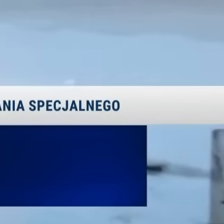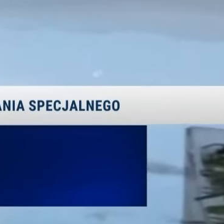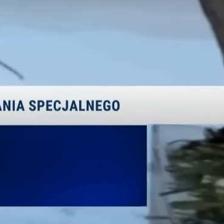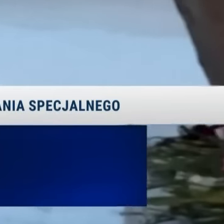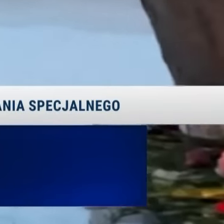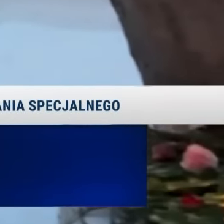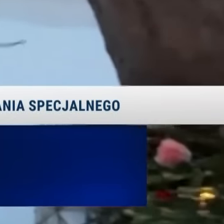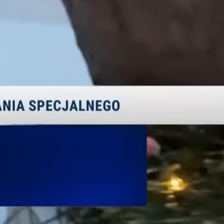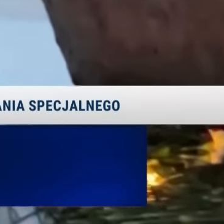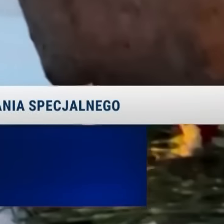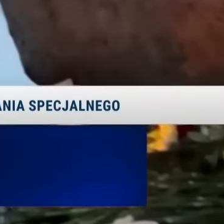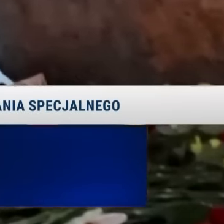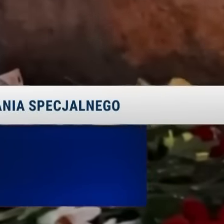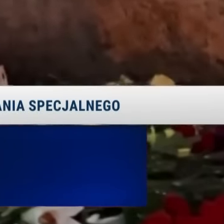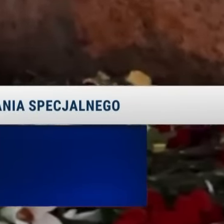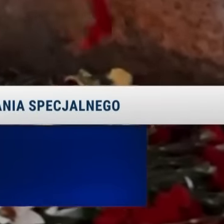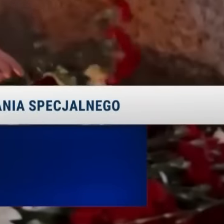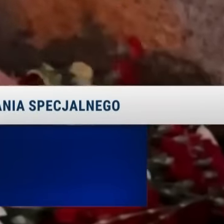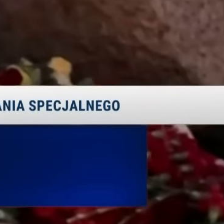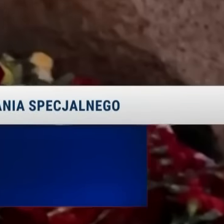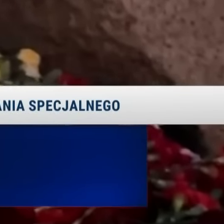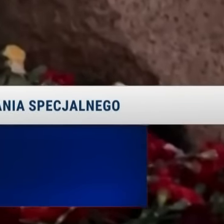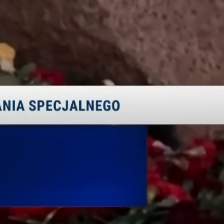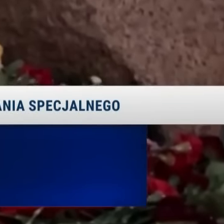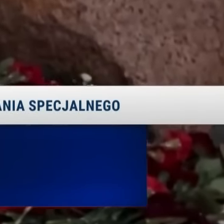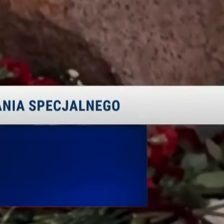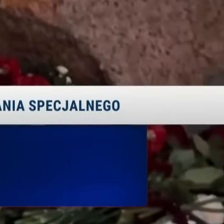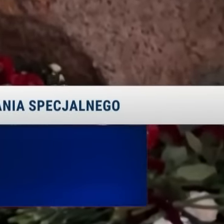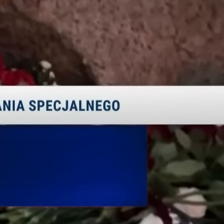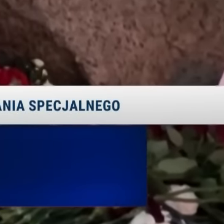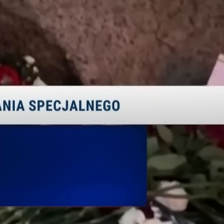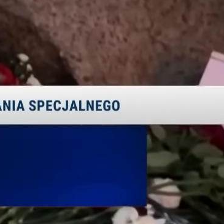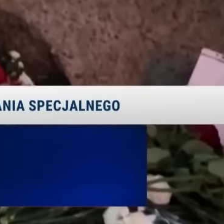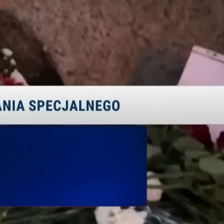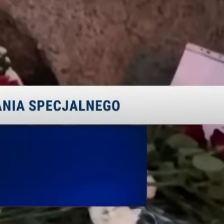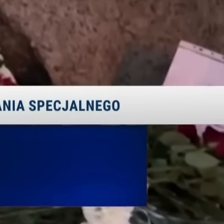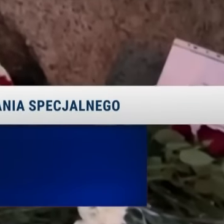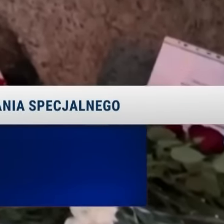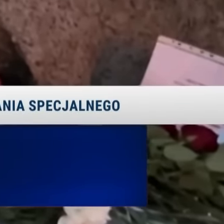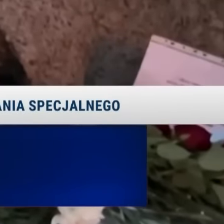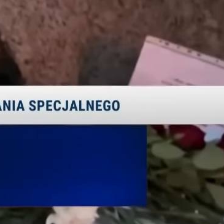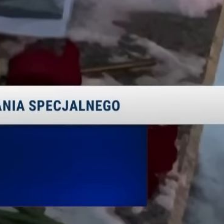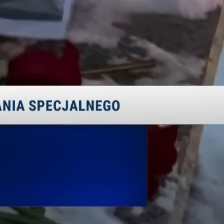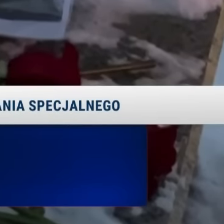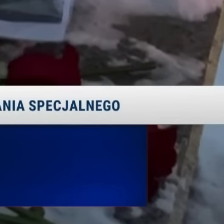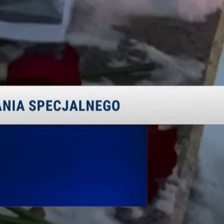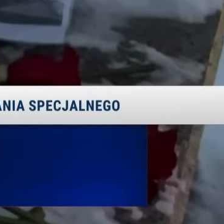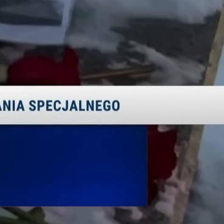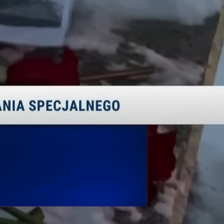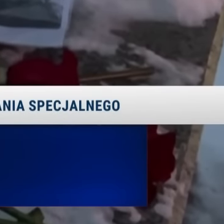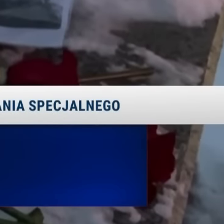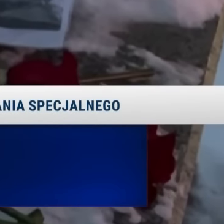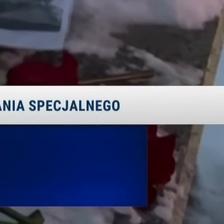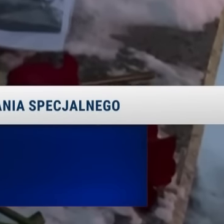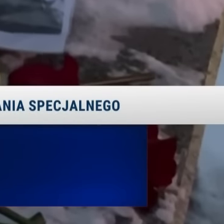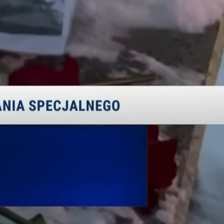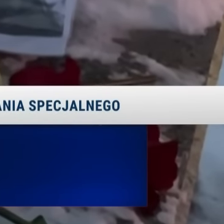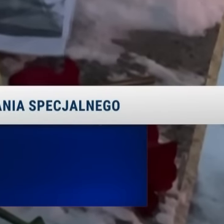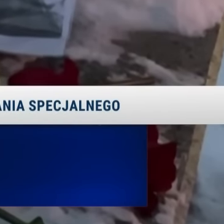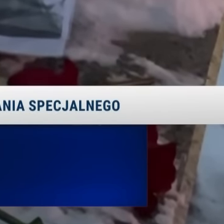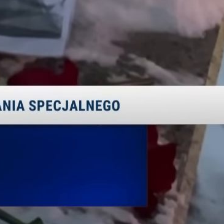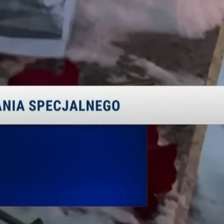jest możliwe przeżycie przez osobę, która nie wywodzi się ze świata kryminalnego, za kołem podbiegunowym